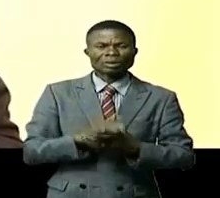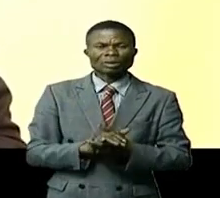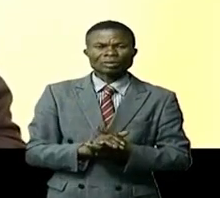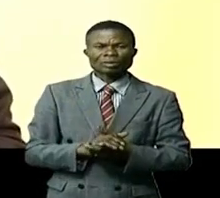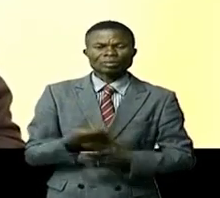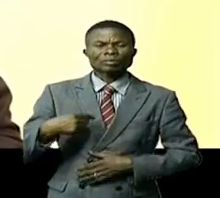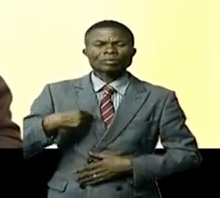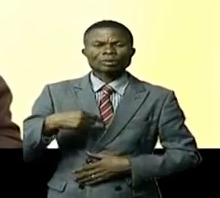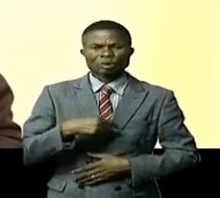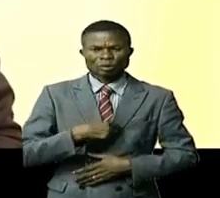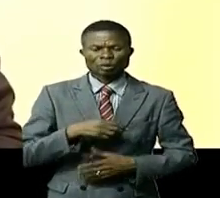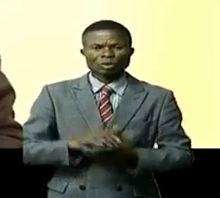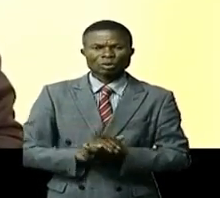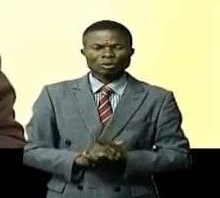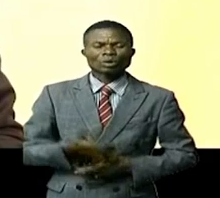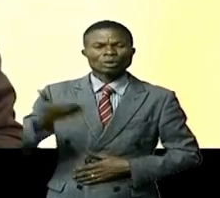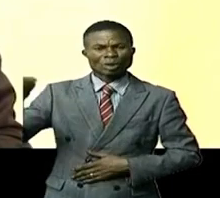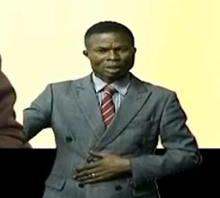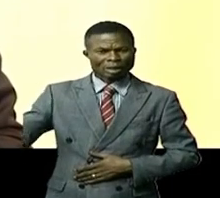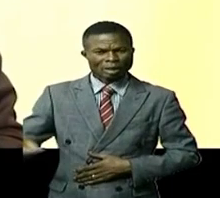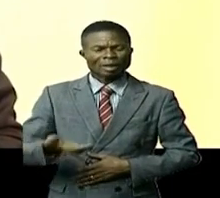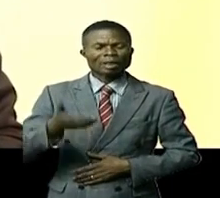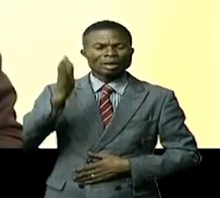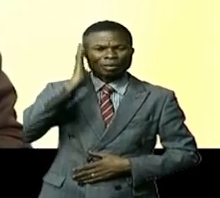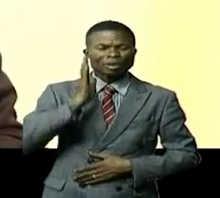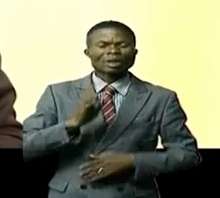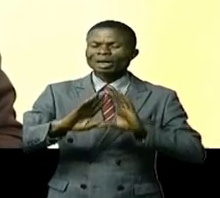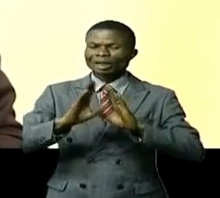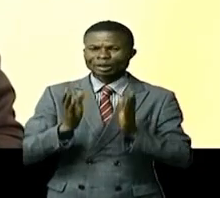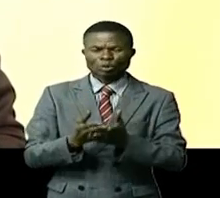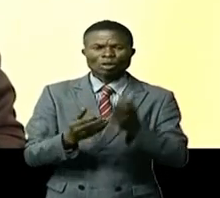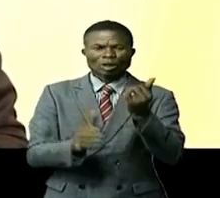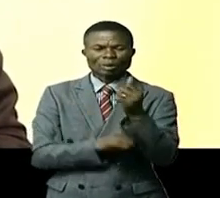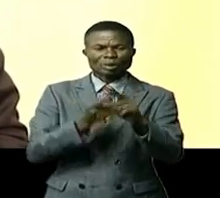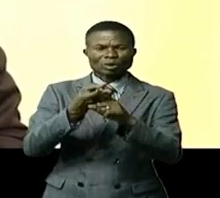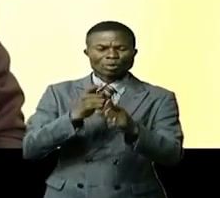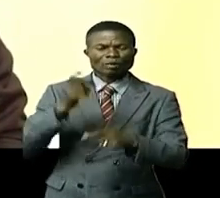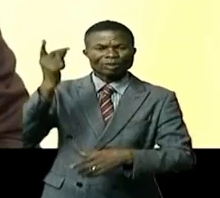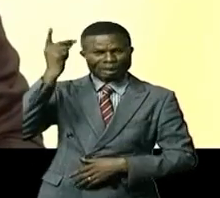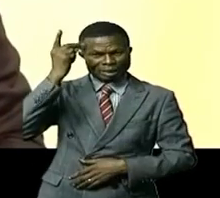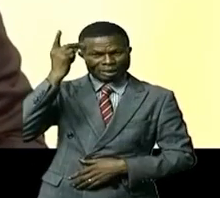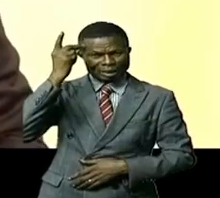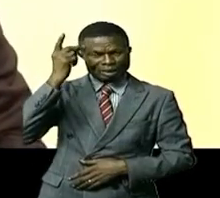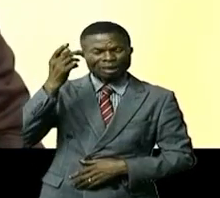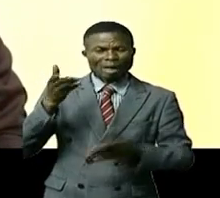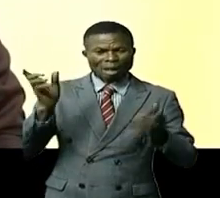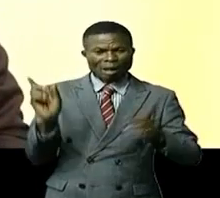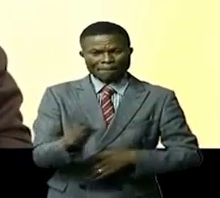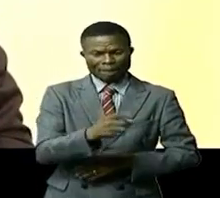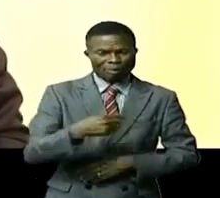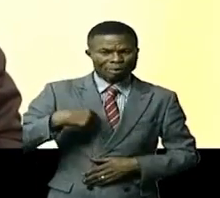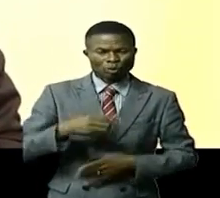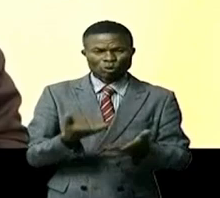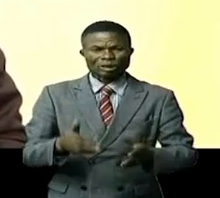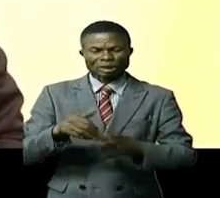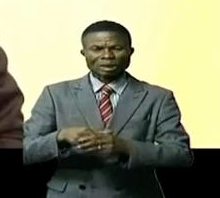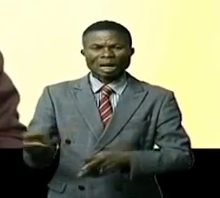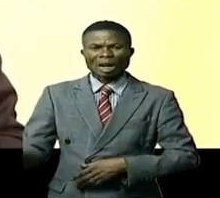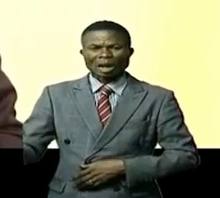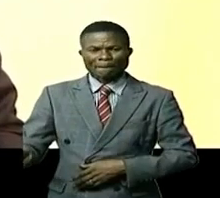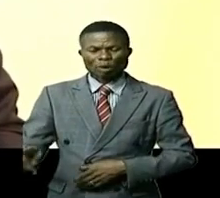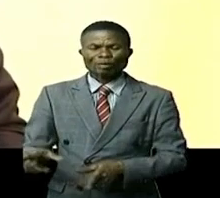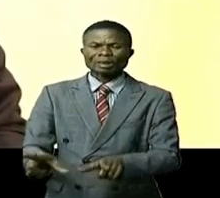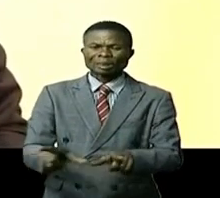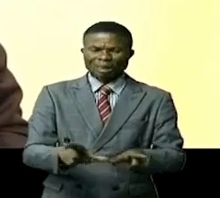d'abord à vous souhaiter la bienvenue et être de l'absence parmi nous dans cette province de l'Ouest du Lualaba.